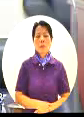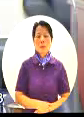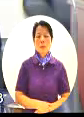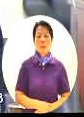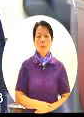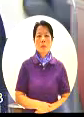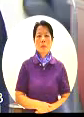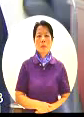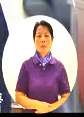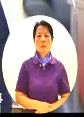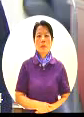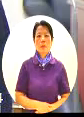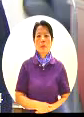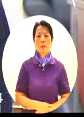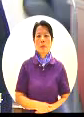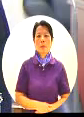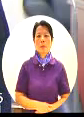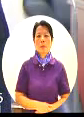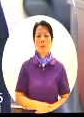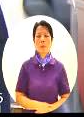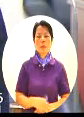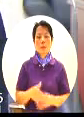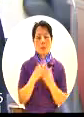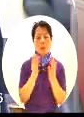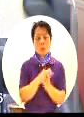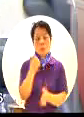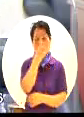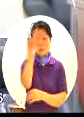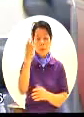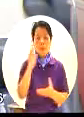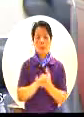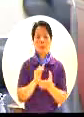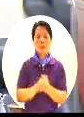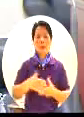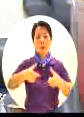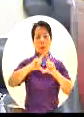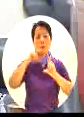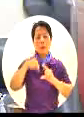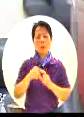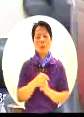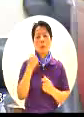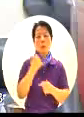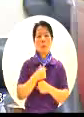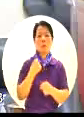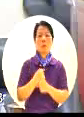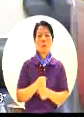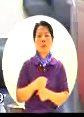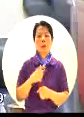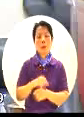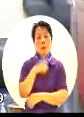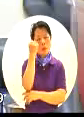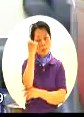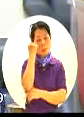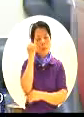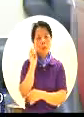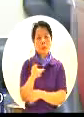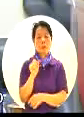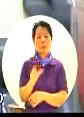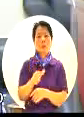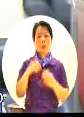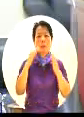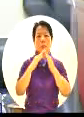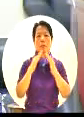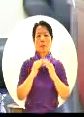个我们这些青年朋友。要到高雄就业，啊，要有一间厝通住，我感